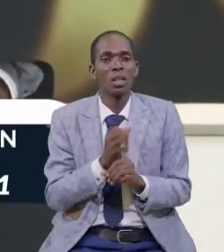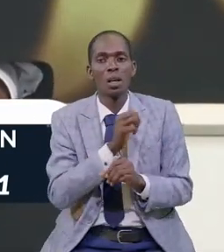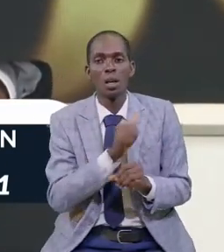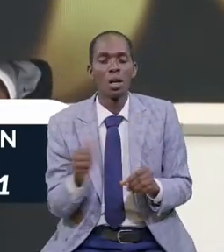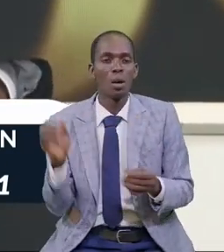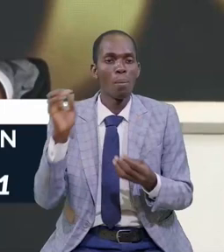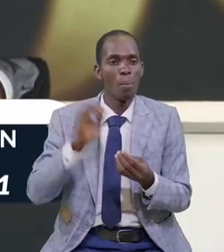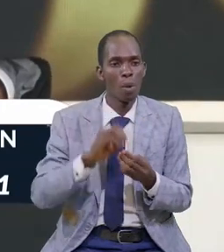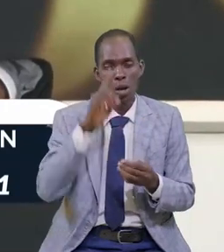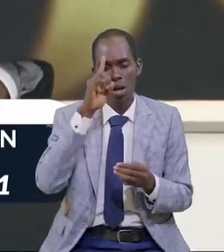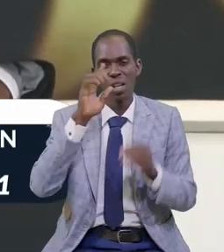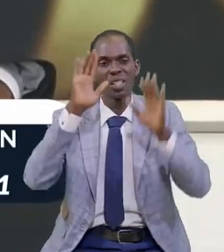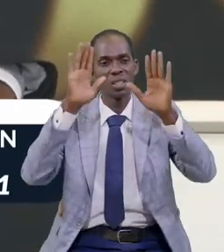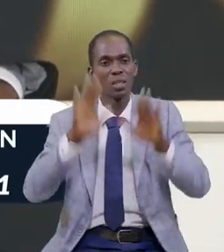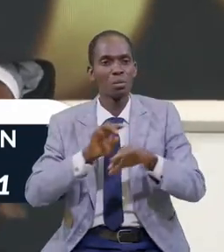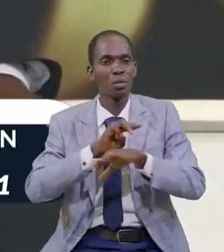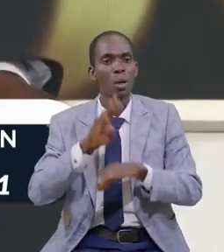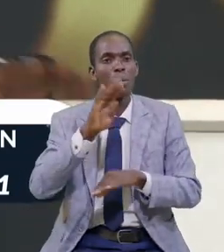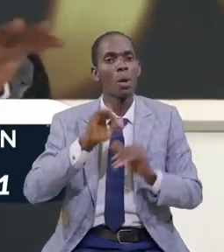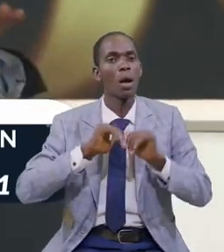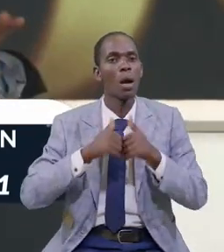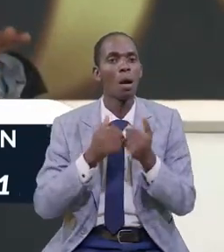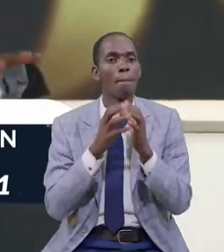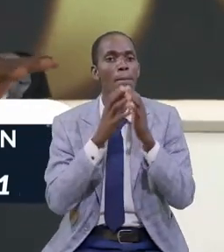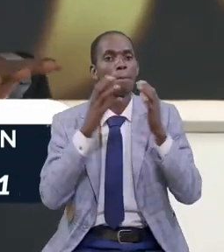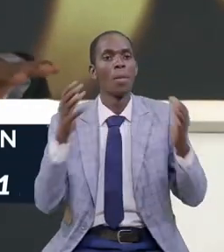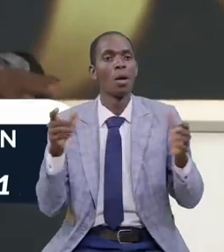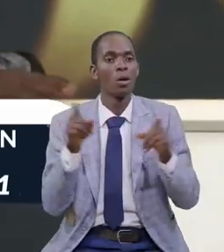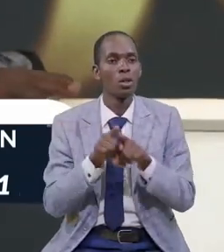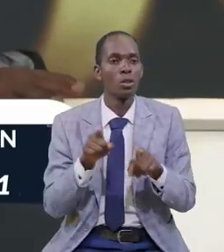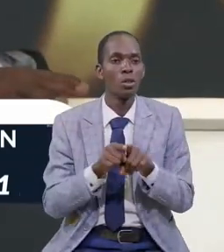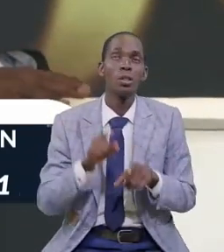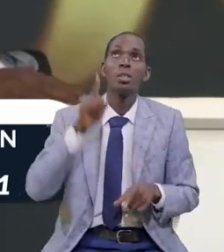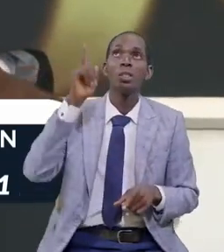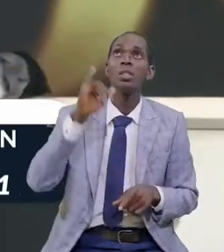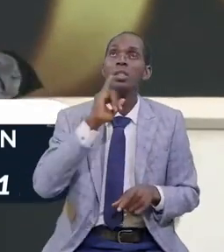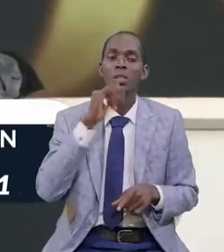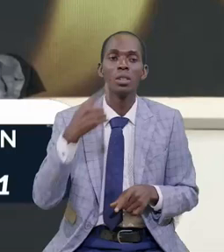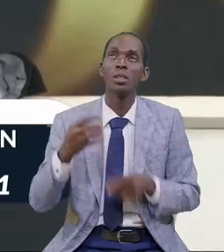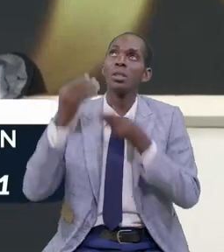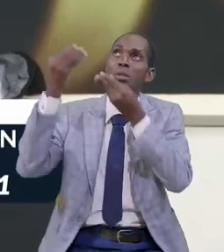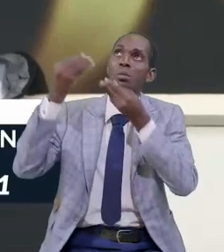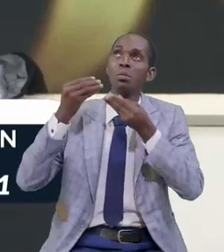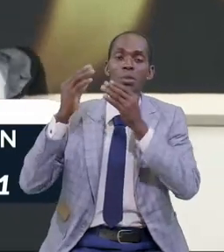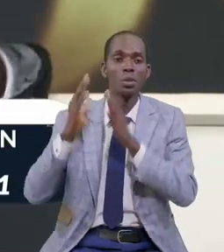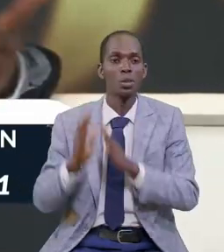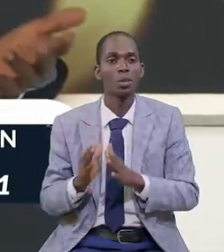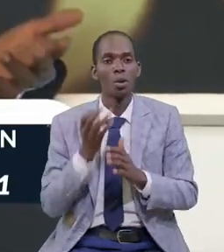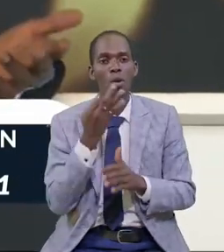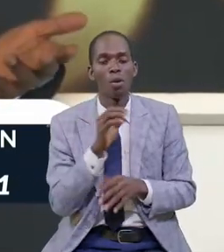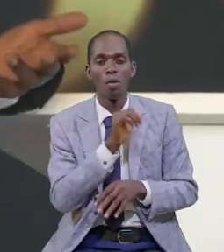obtenu un ministère deutant supérieur qu'il est le médiateur d'une alliance plus